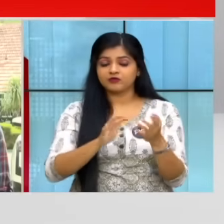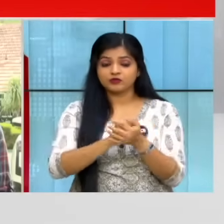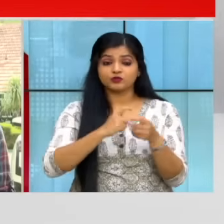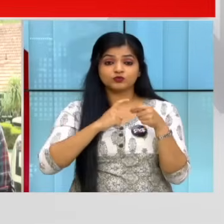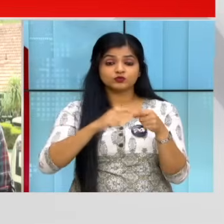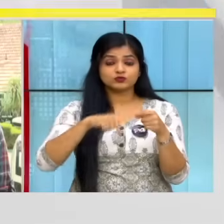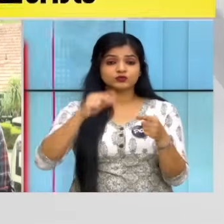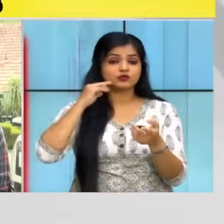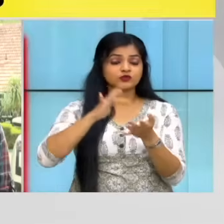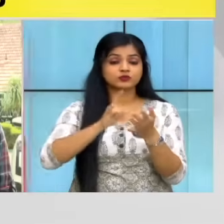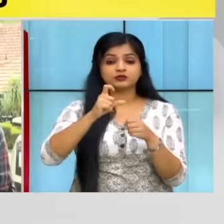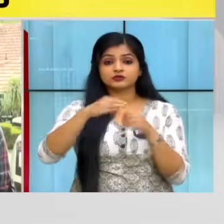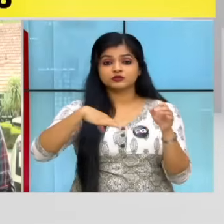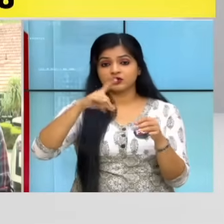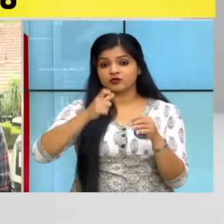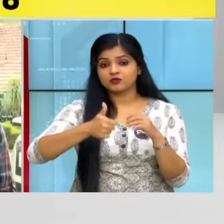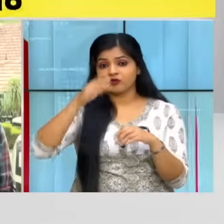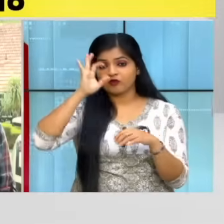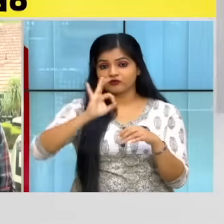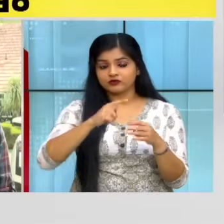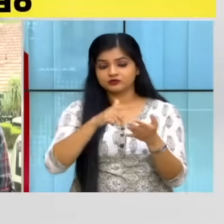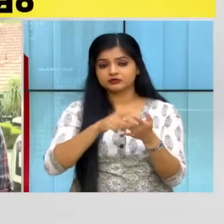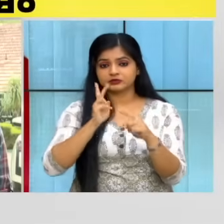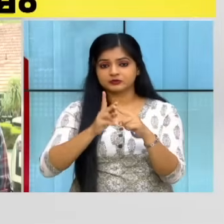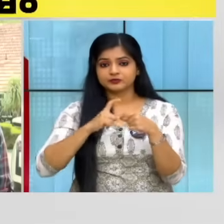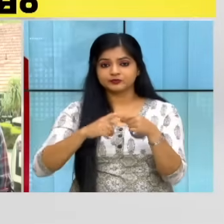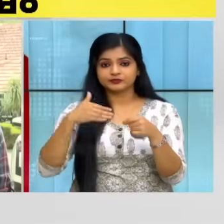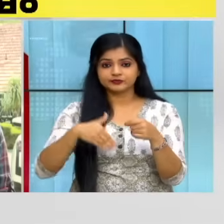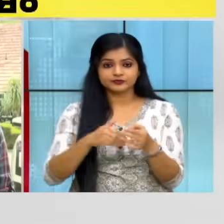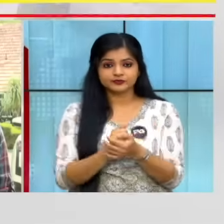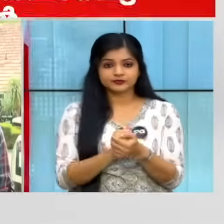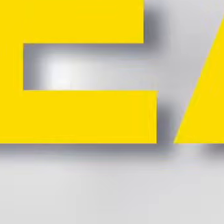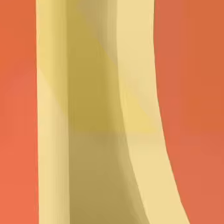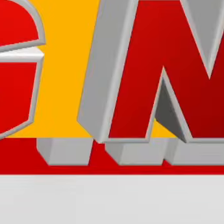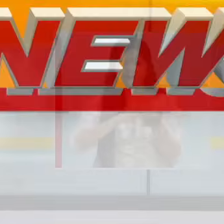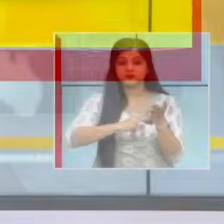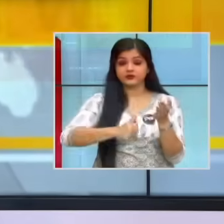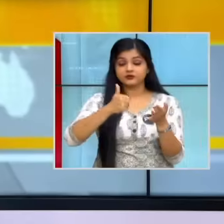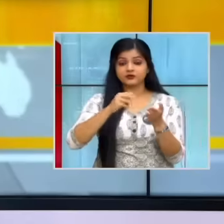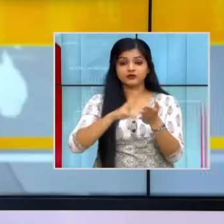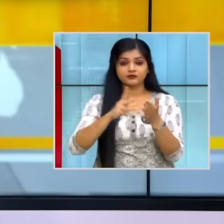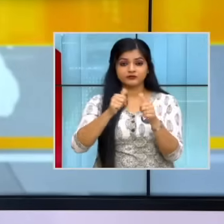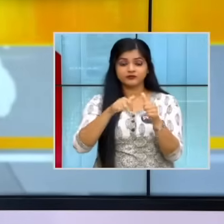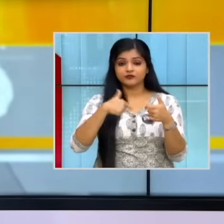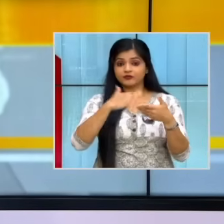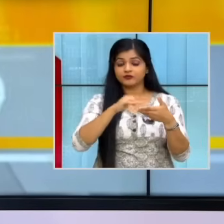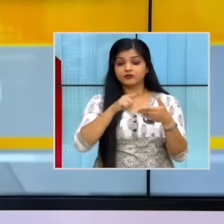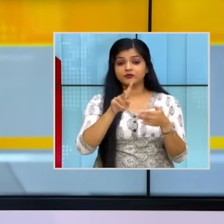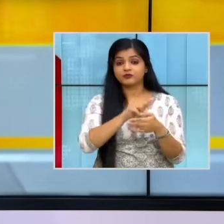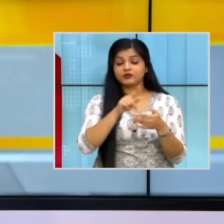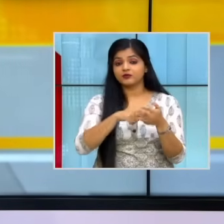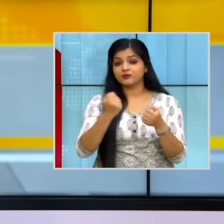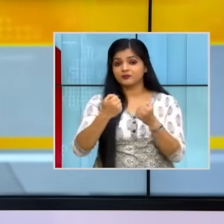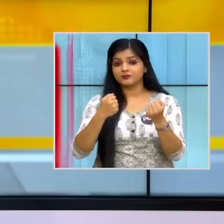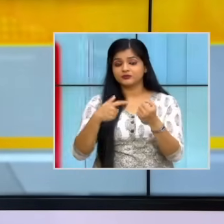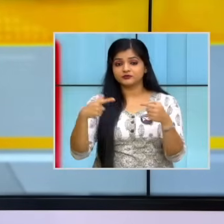തിരുവനന്തപുരം സിറ്റി കമ്മീഷണർ ഓഫീസിൽ പുരോഗമിക്കുകയാണ്. ശരി. മേയർ MLA ദമ്പതികളും KSRTC ഡ്രൈവറും